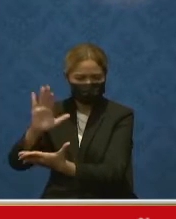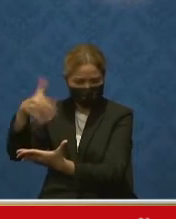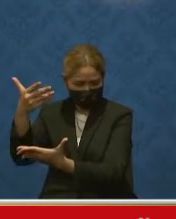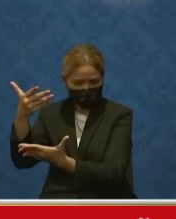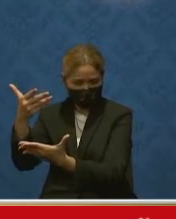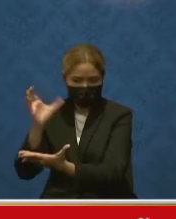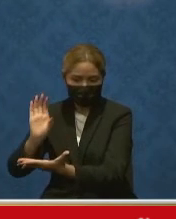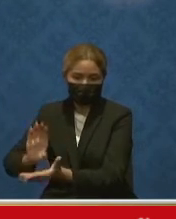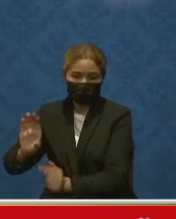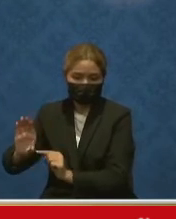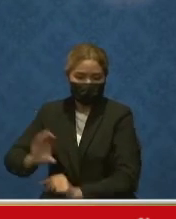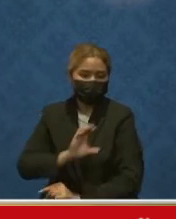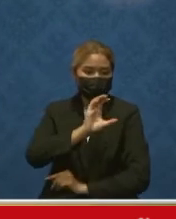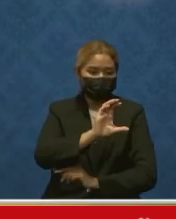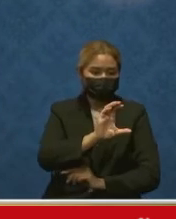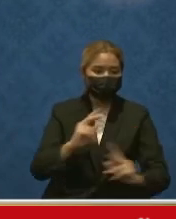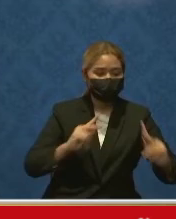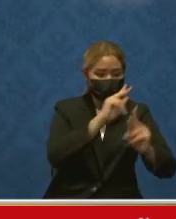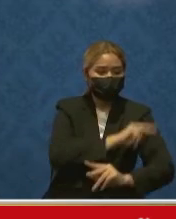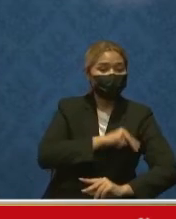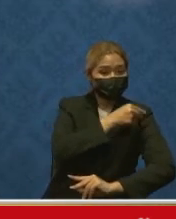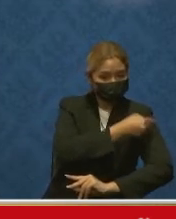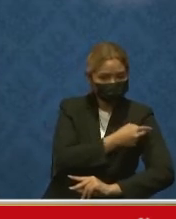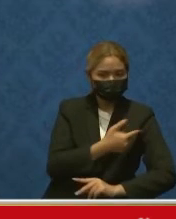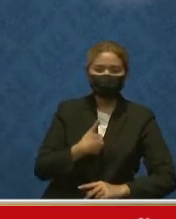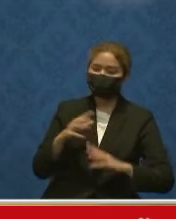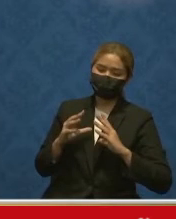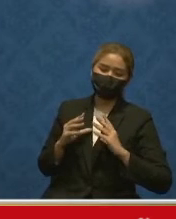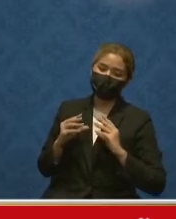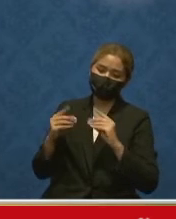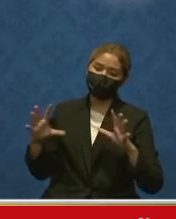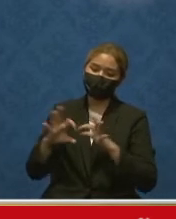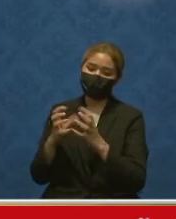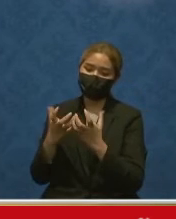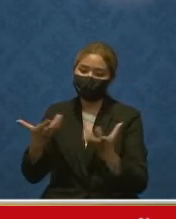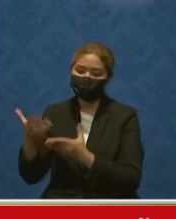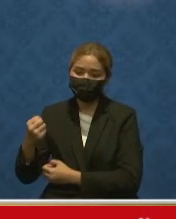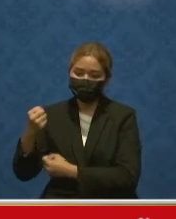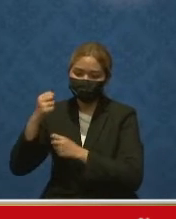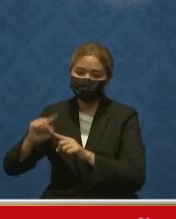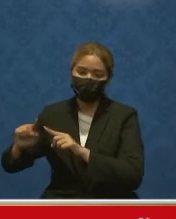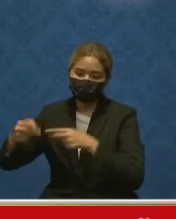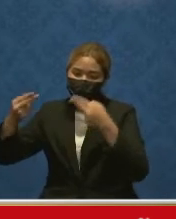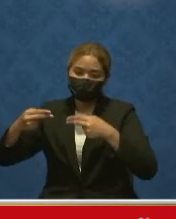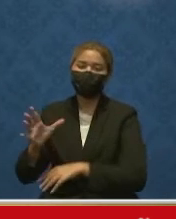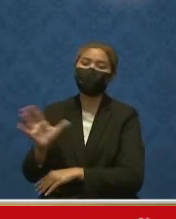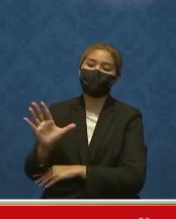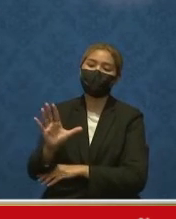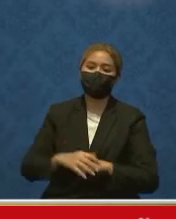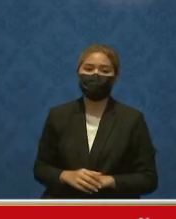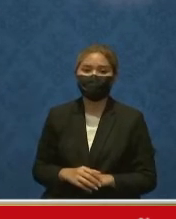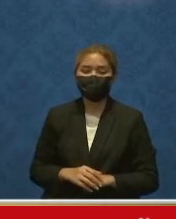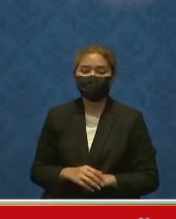เห็นด้วยหรอกรายการจัดตั้งของประมาณแบบเนี้ยเราไม่ก็ต้องไปทำมาใหม่หรอกไม่ต้องเข้ามาอีกจากใหม่เลยทำตกจัง